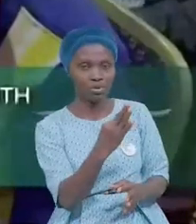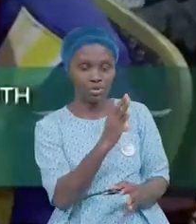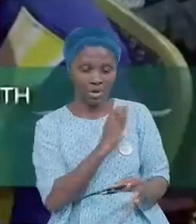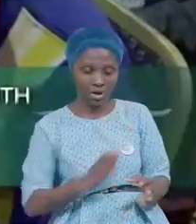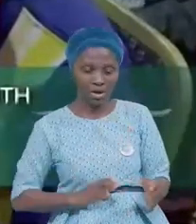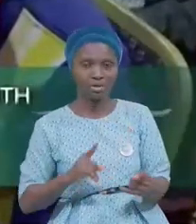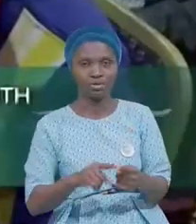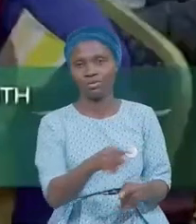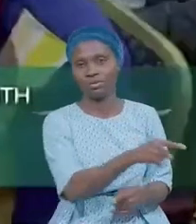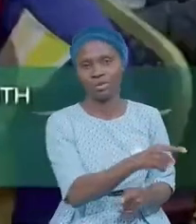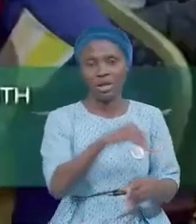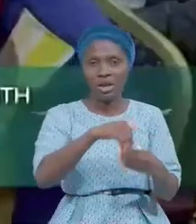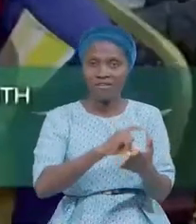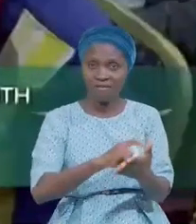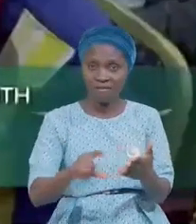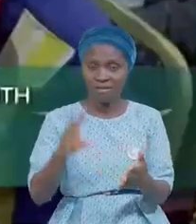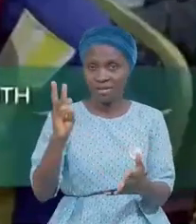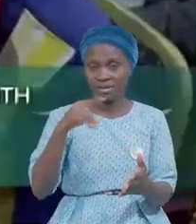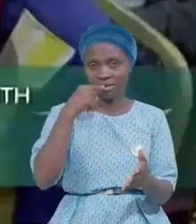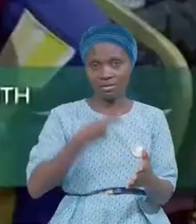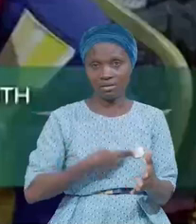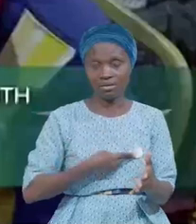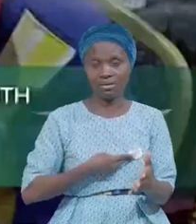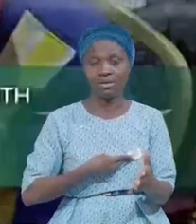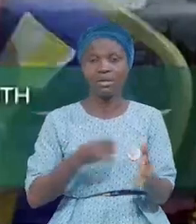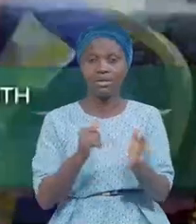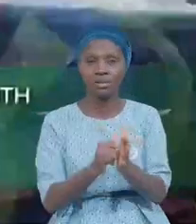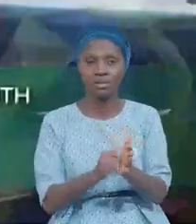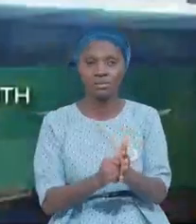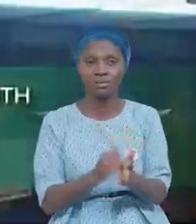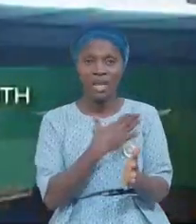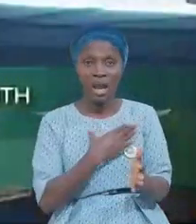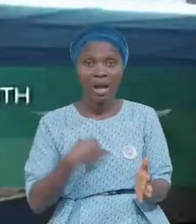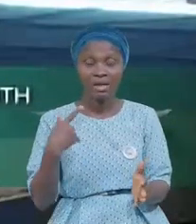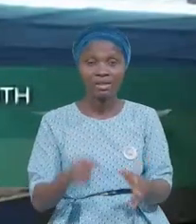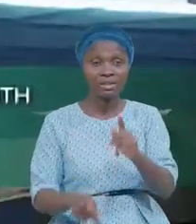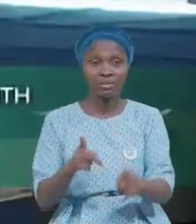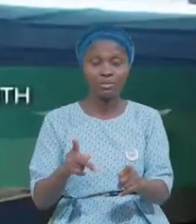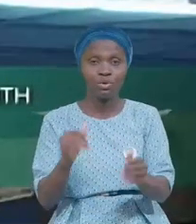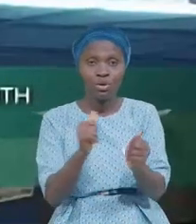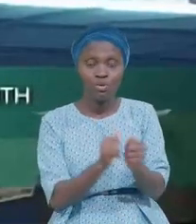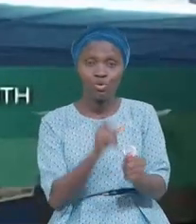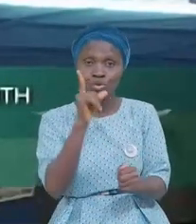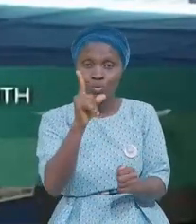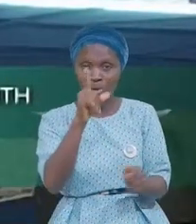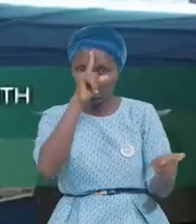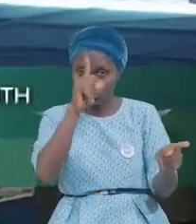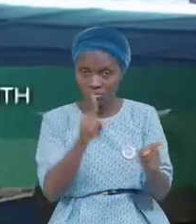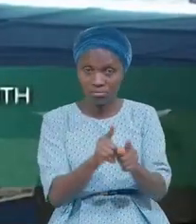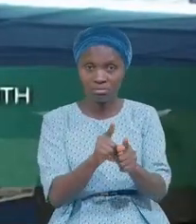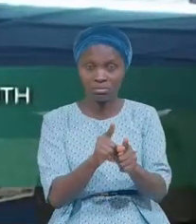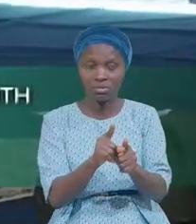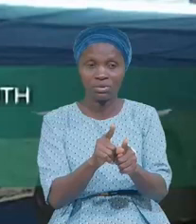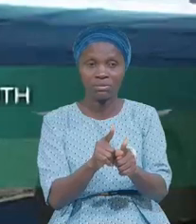Verset 6, on nous dit, il dit, les foules tout entières étaient attentives à ce que